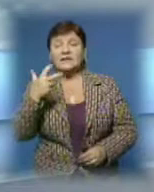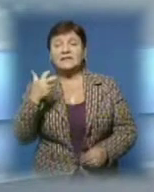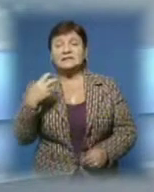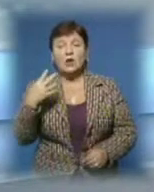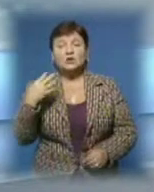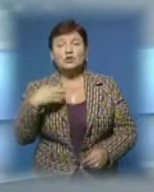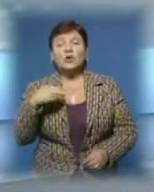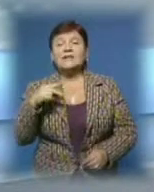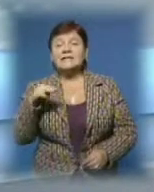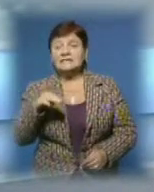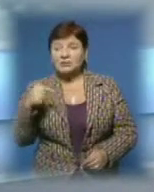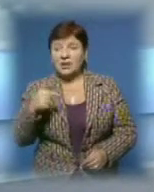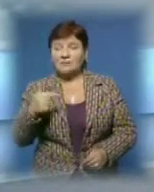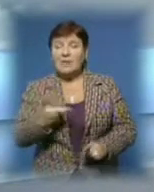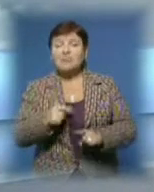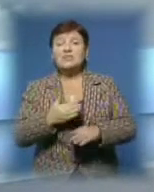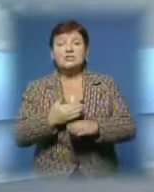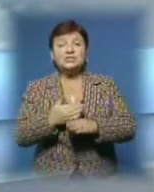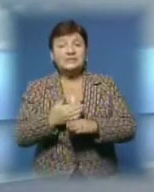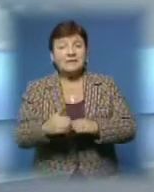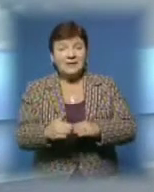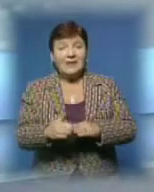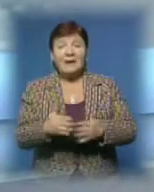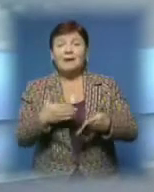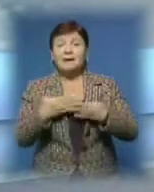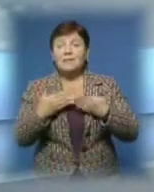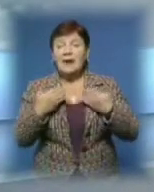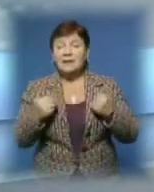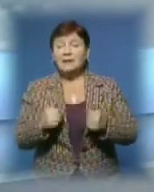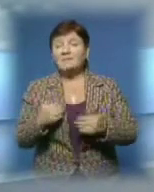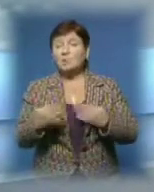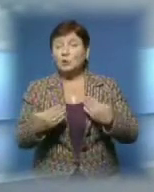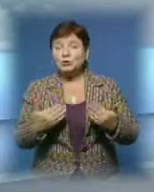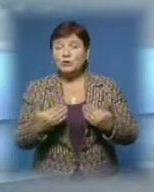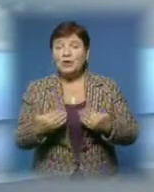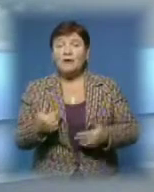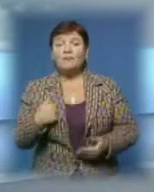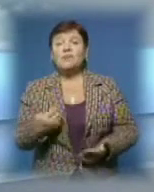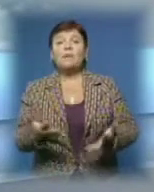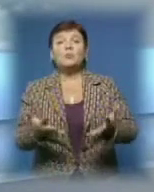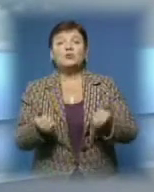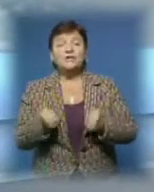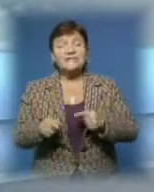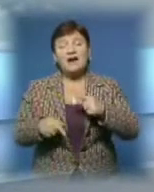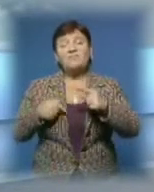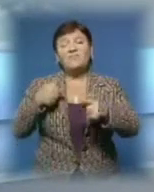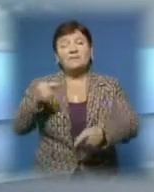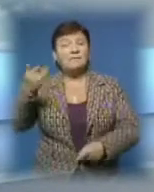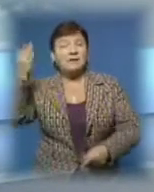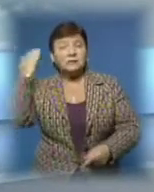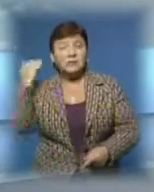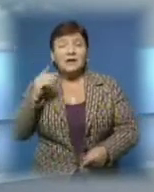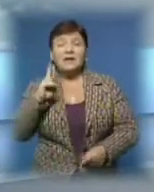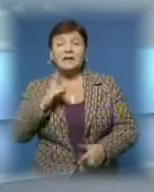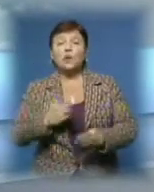Однак мешканці стверджують, більша частина цієї суми не має до них жодного відношення. Вона дісталася їм від інших гуртожитків, які